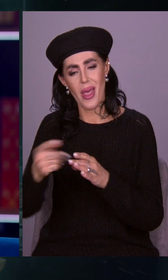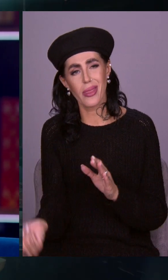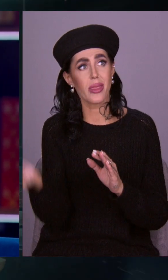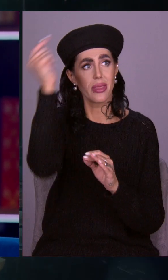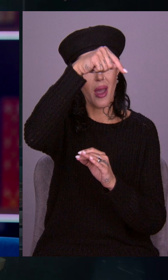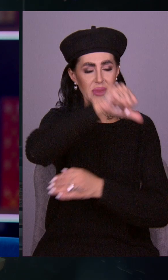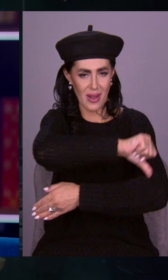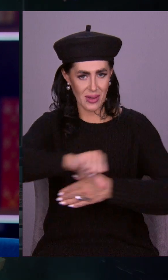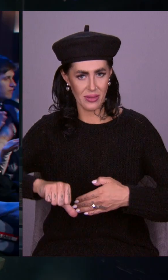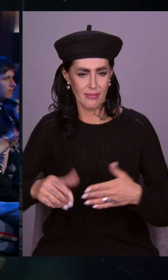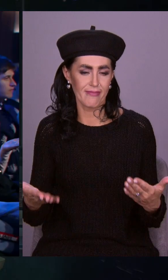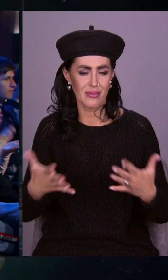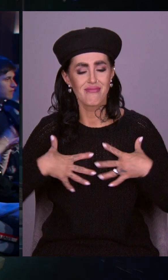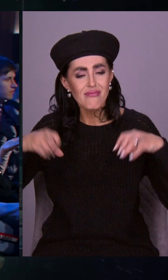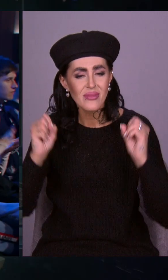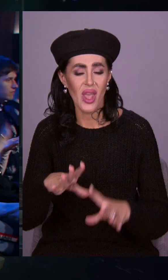Абсолютно.